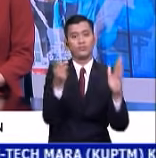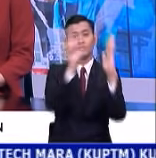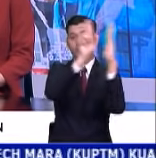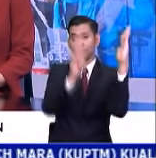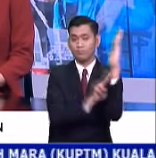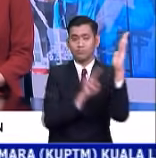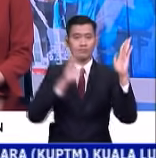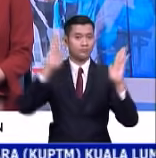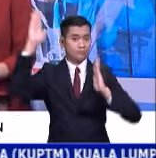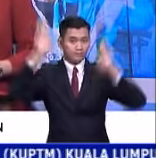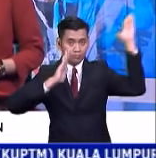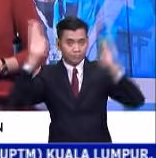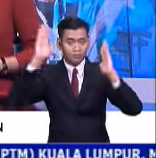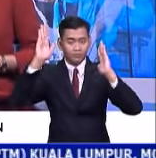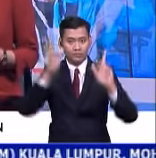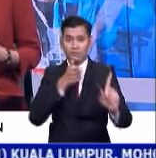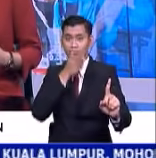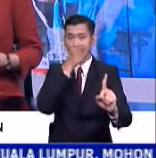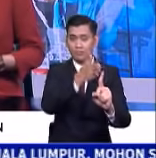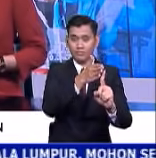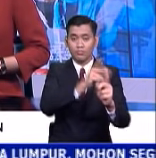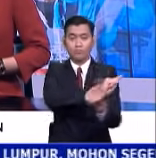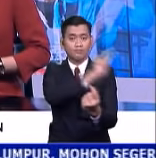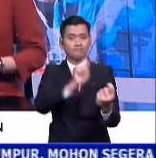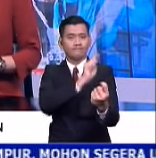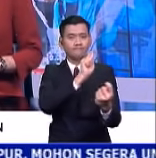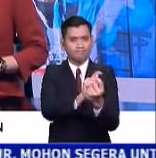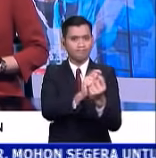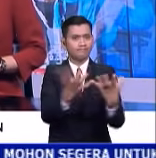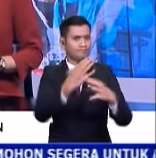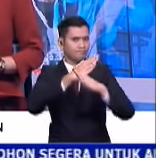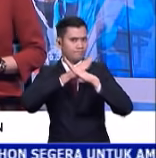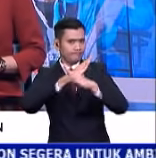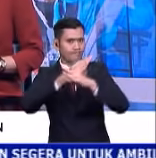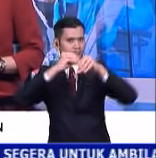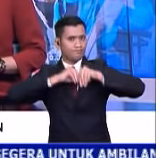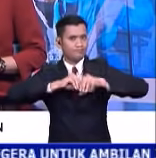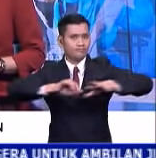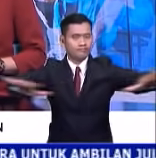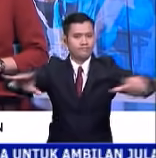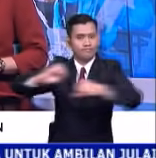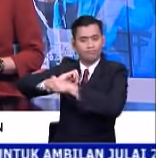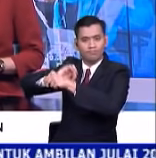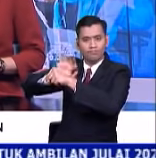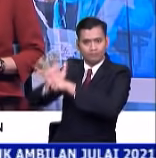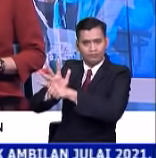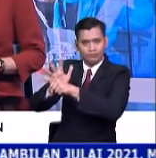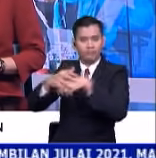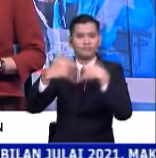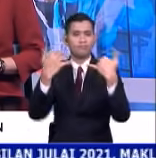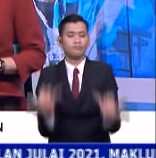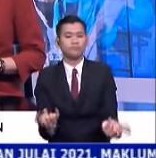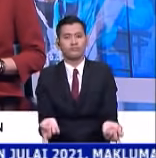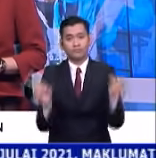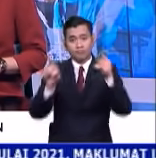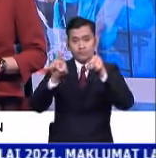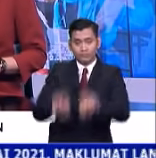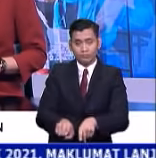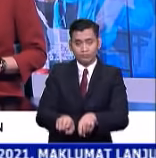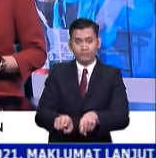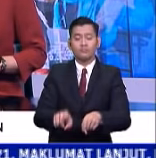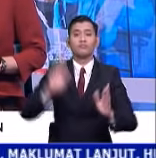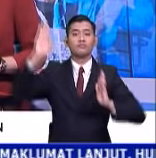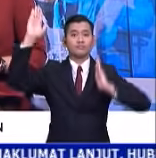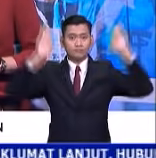Kerajaan memfokuskan langkah khusus dan tepat bagi mencegah memerangi serta mengurangkan risiko kadar ke boleh sakitan